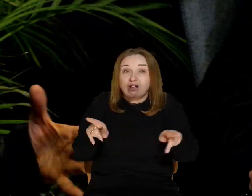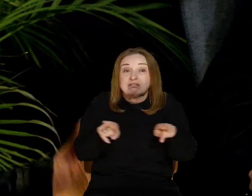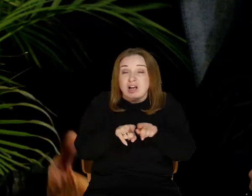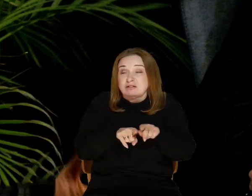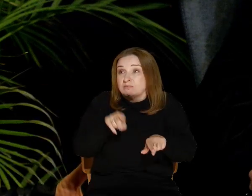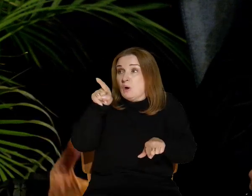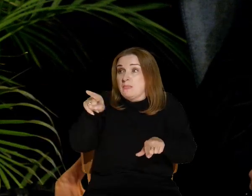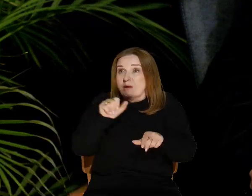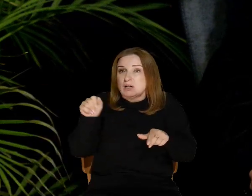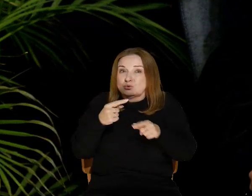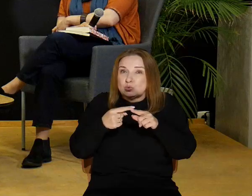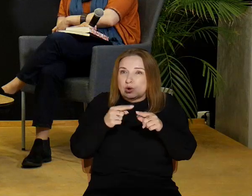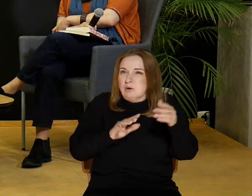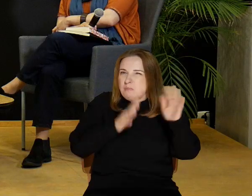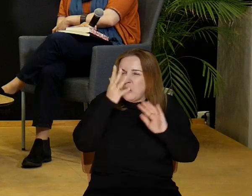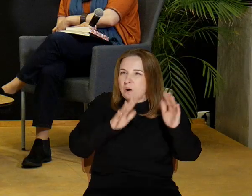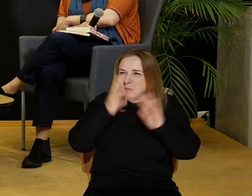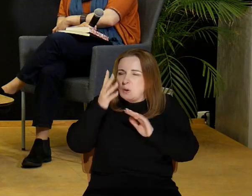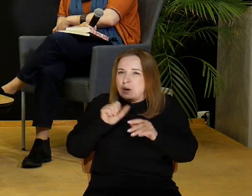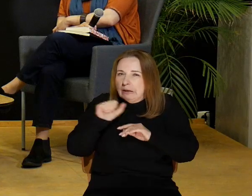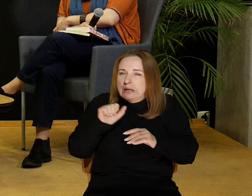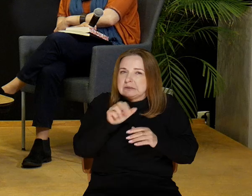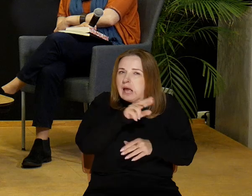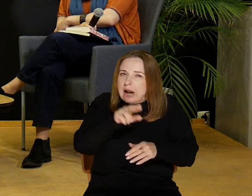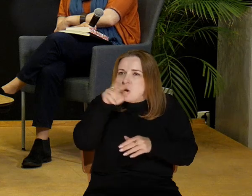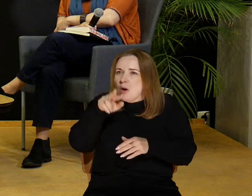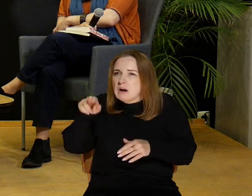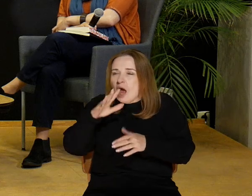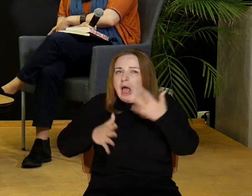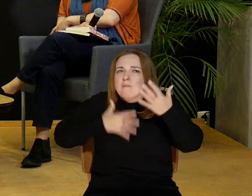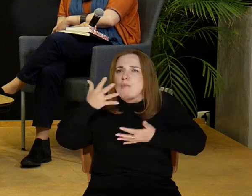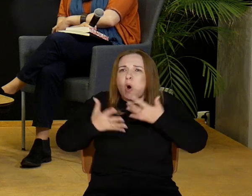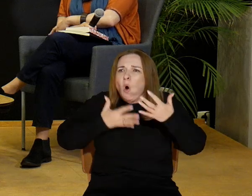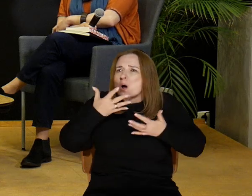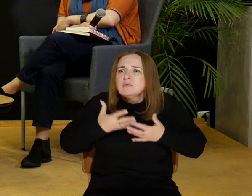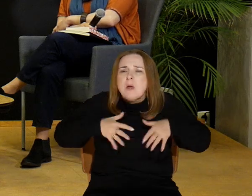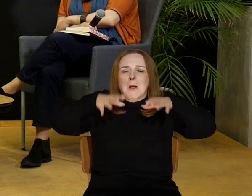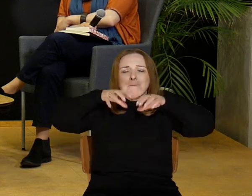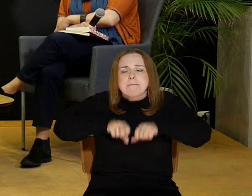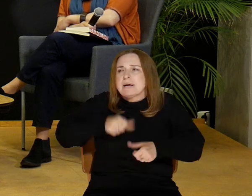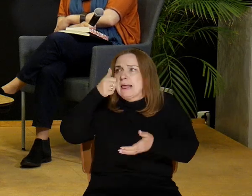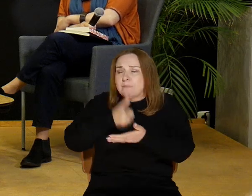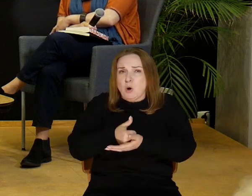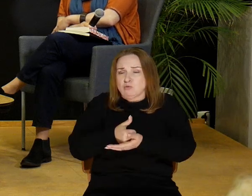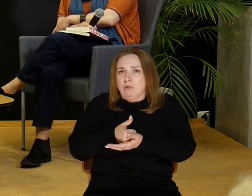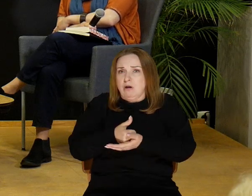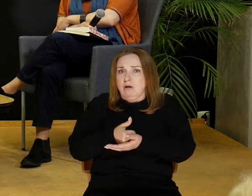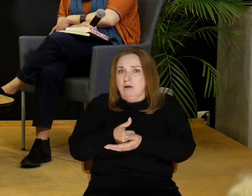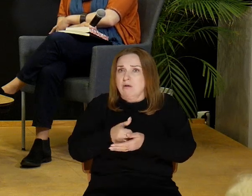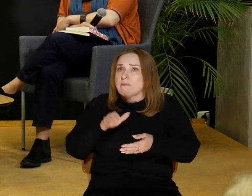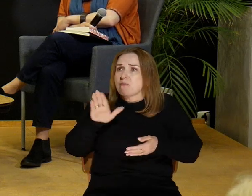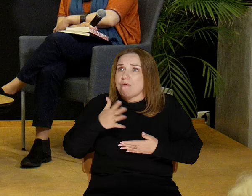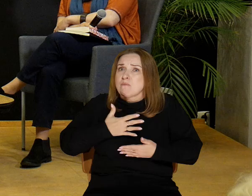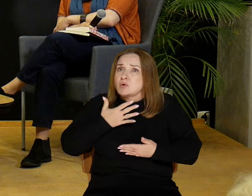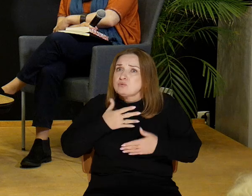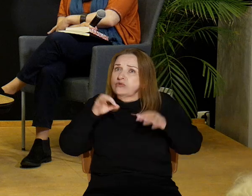dlaczego tam wybuchają co i róż takie te emocje, prawda? Bo no z jednej strony to jest jakieś ogromne